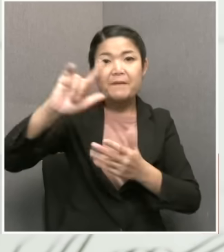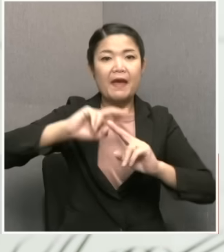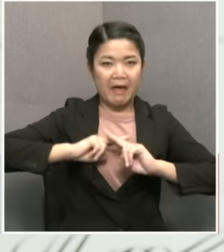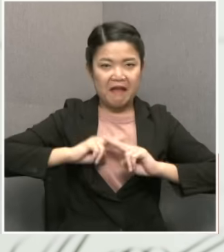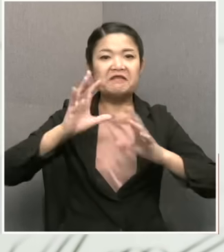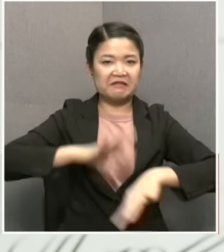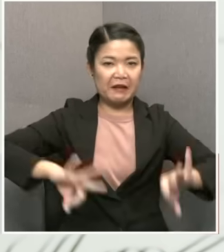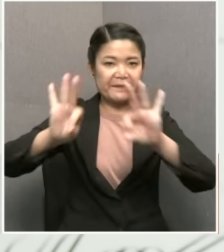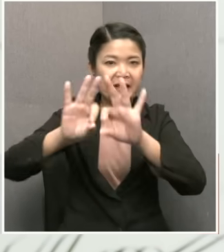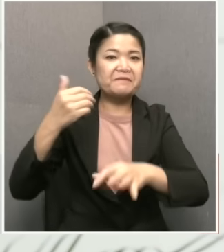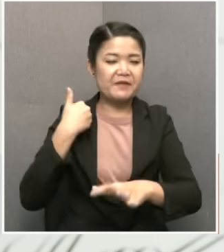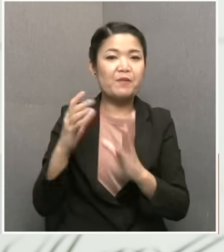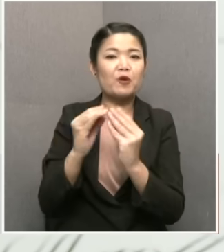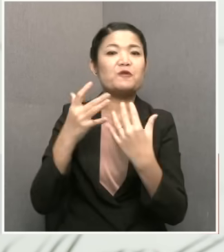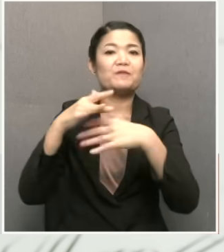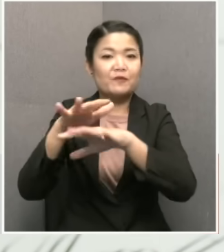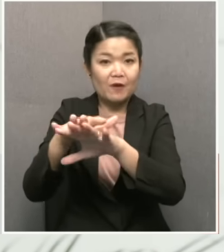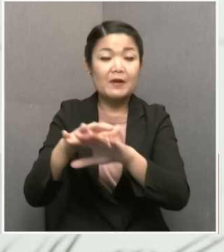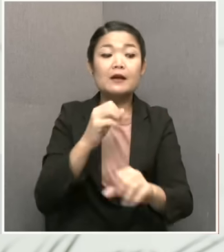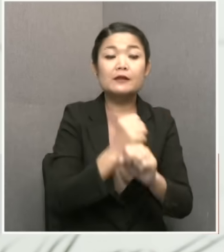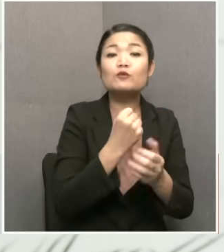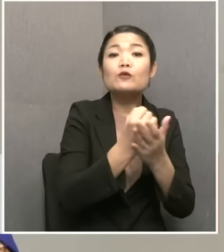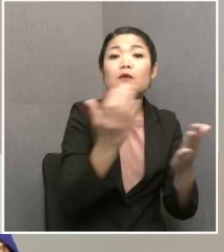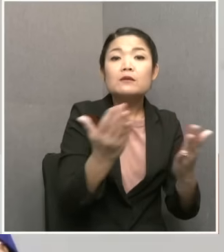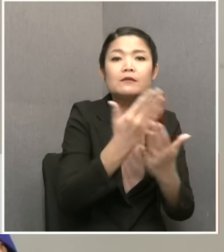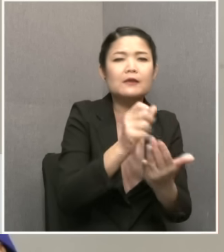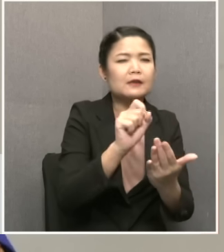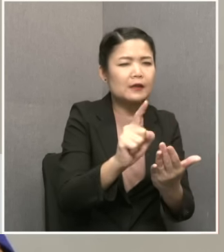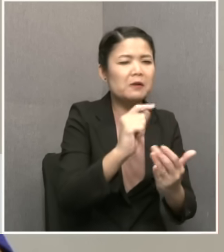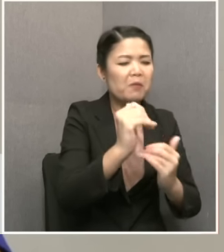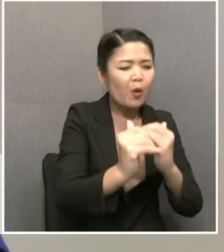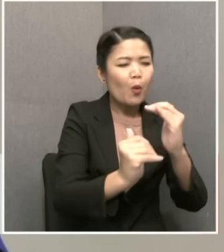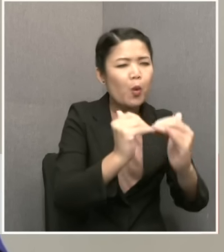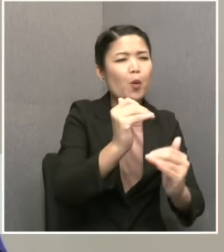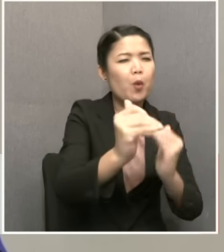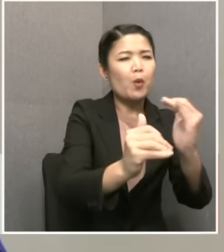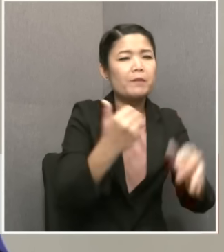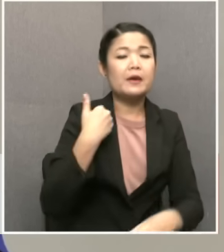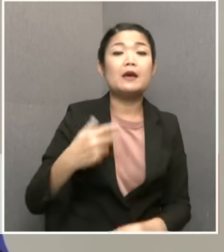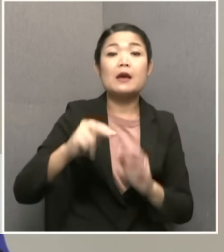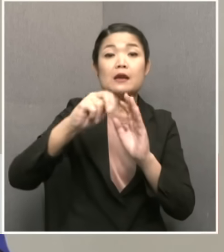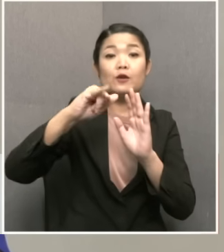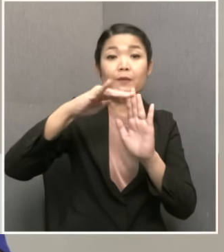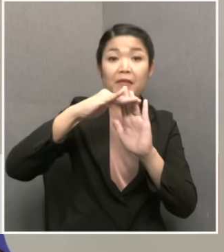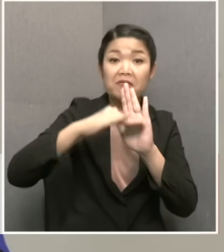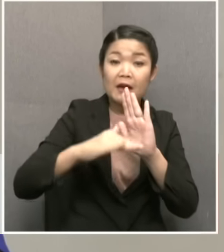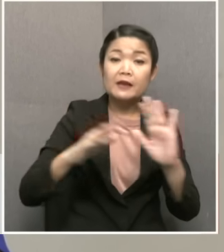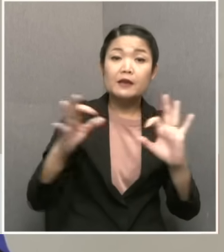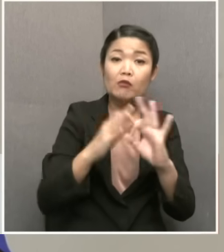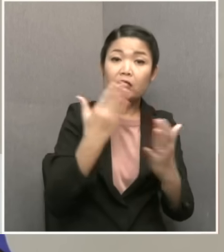แล้วก็การดำเนินการฟื้นฟูเศรษฐกิจของประเทศเนี่ยกำลังเข้มข้นจะมีนโยบายทางเศรษฐกิจ